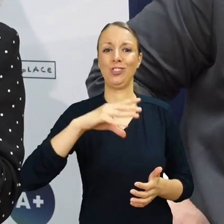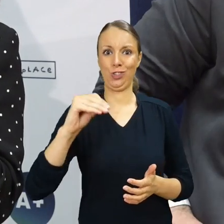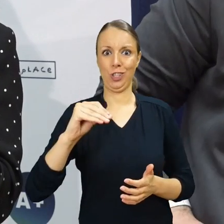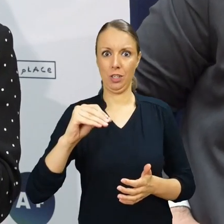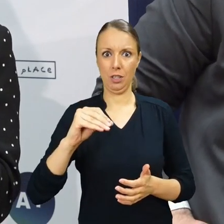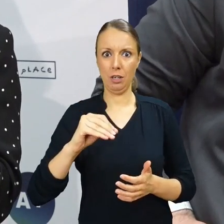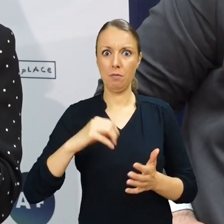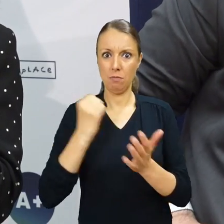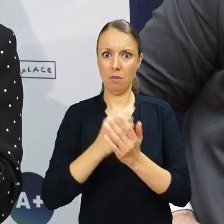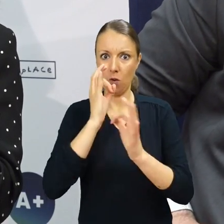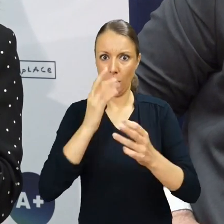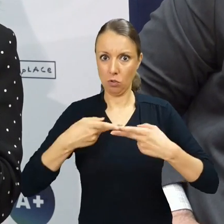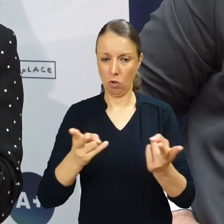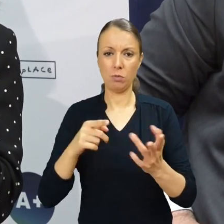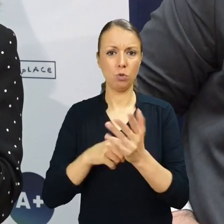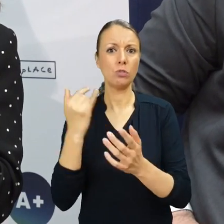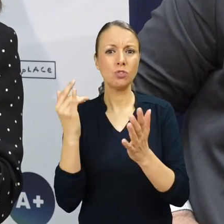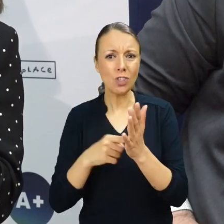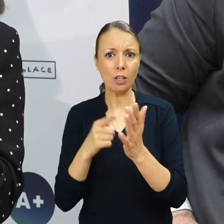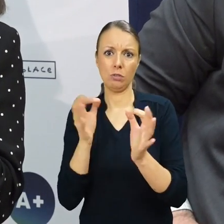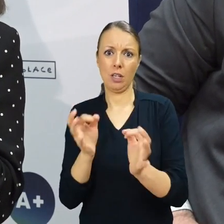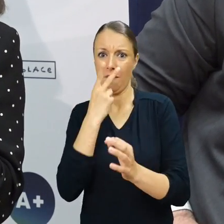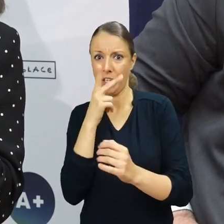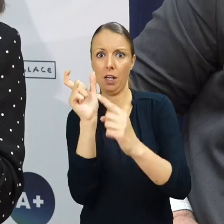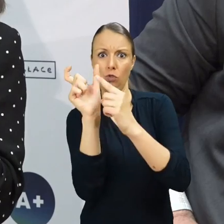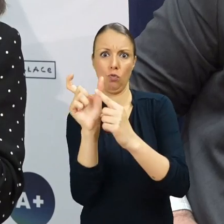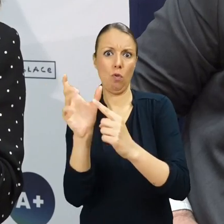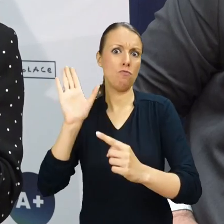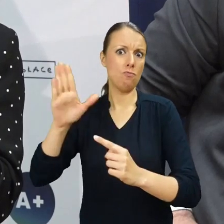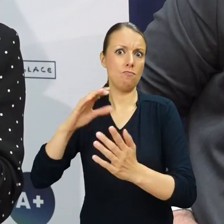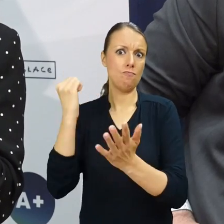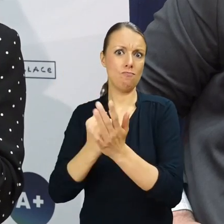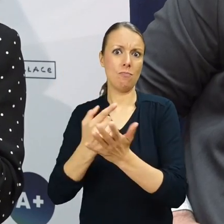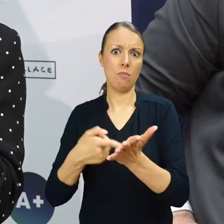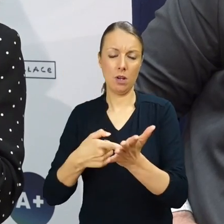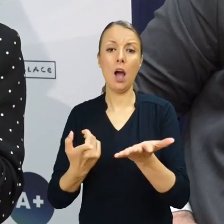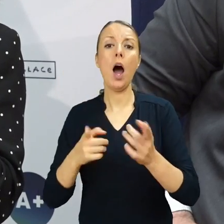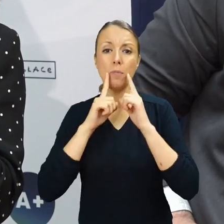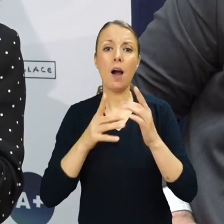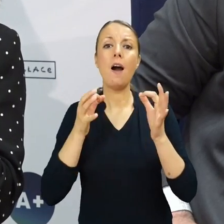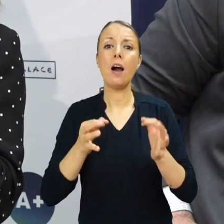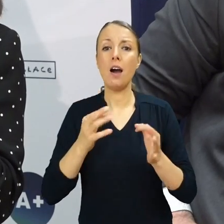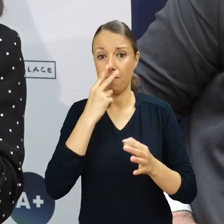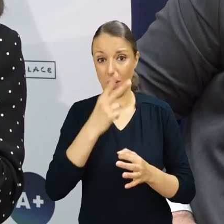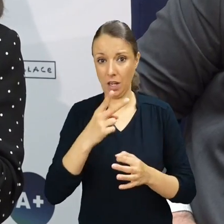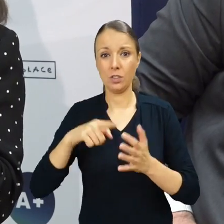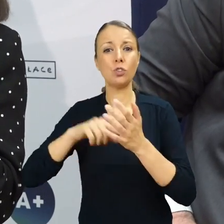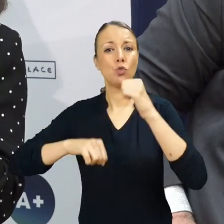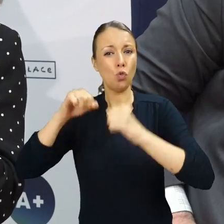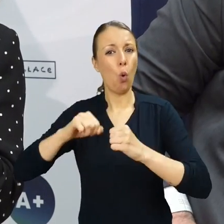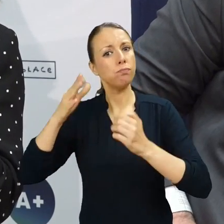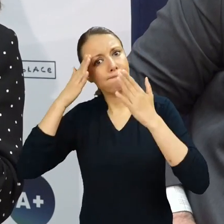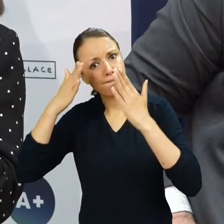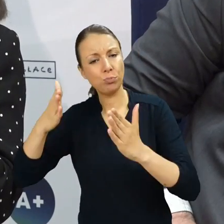w uzasadnieniach takich orzeczeń, że sąd bardzo skupia się na rozstrzygnięciu,